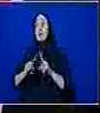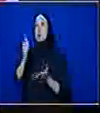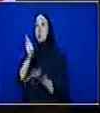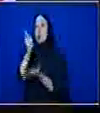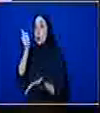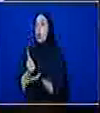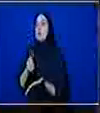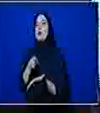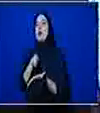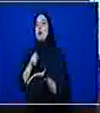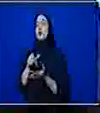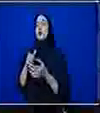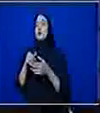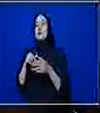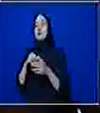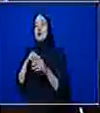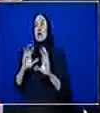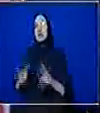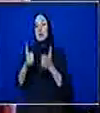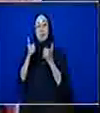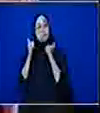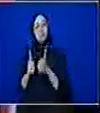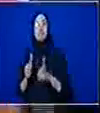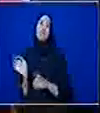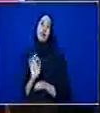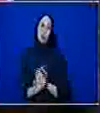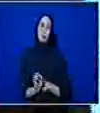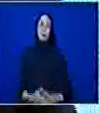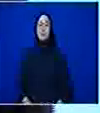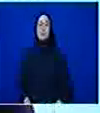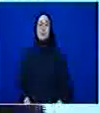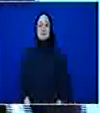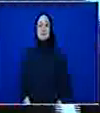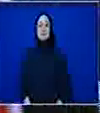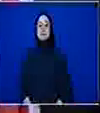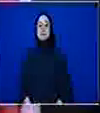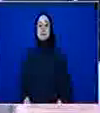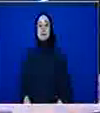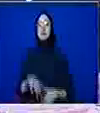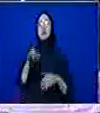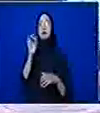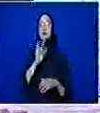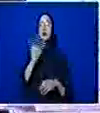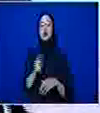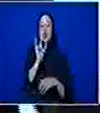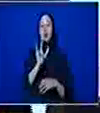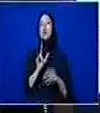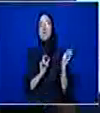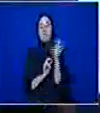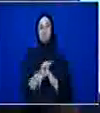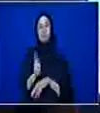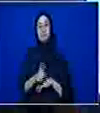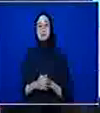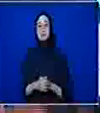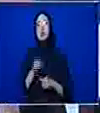tidak sebagus apa yang dilaporkan ke Bapak. Demikian, terima kasih. Baik, silakan ditanggapi Pak Joko Widodo. Ya, saya kira